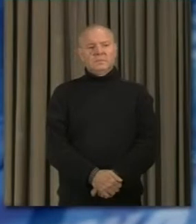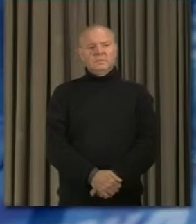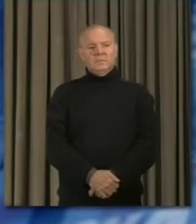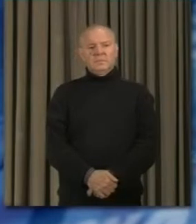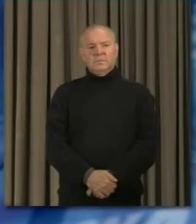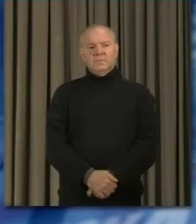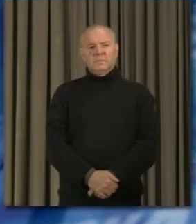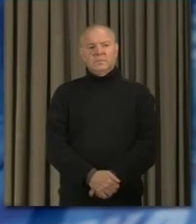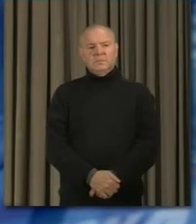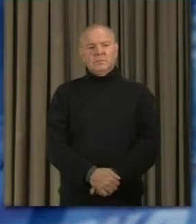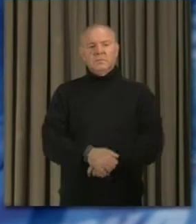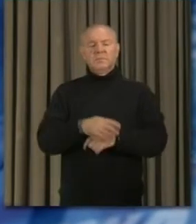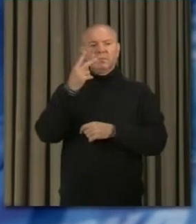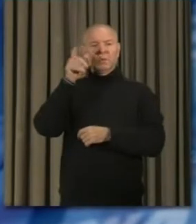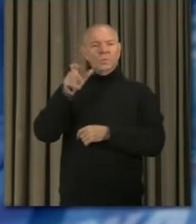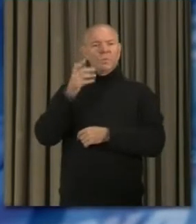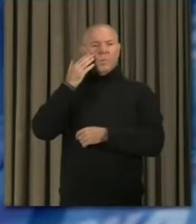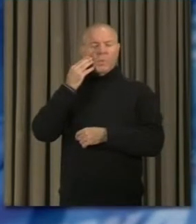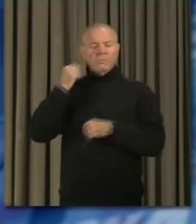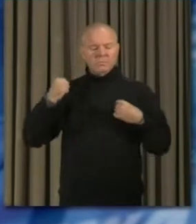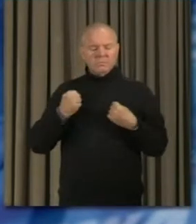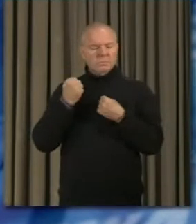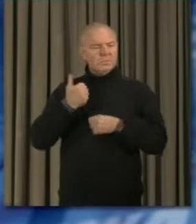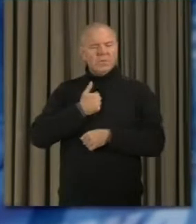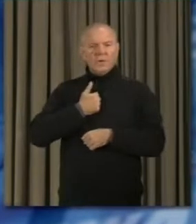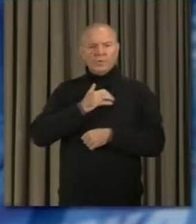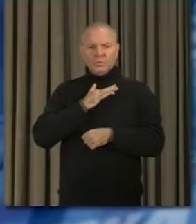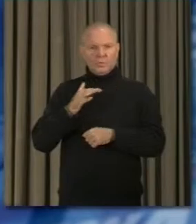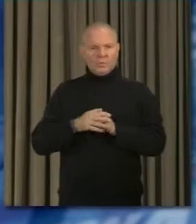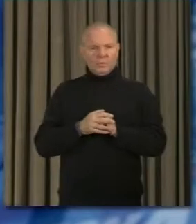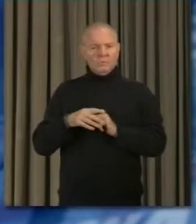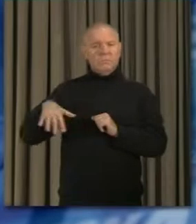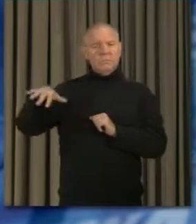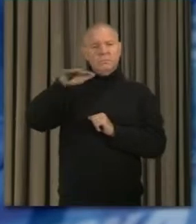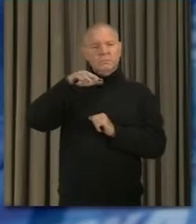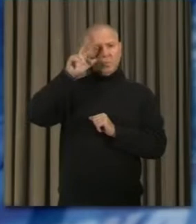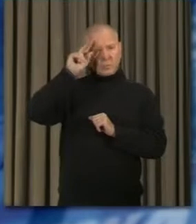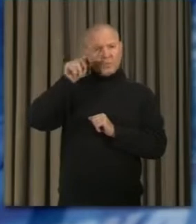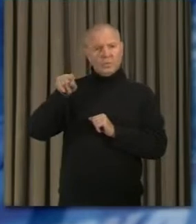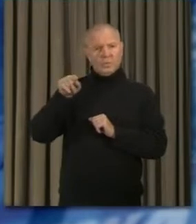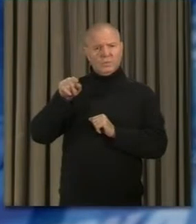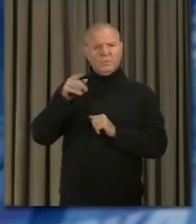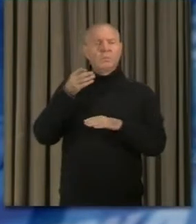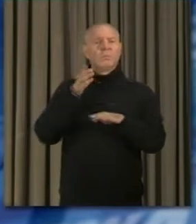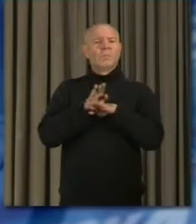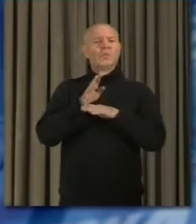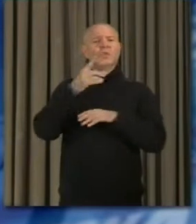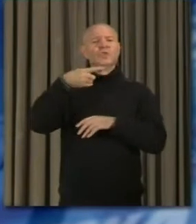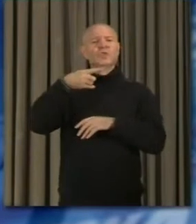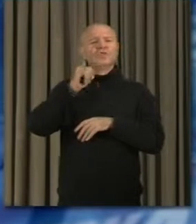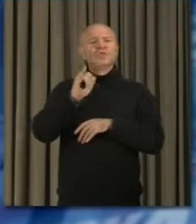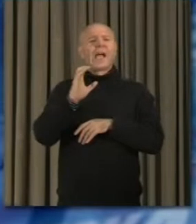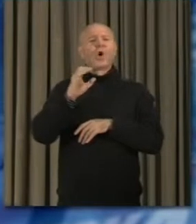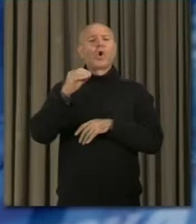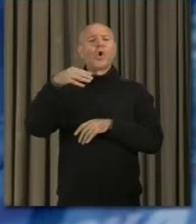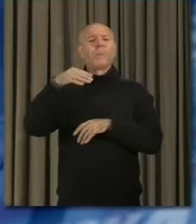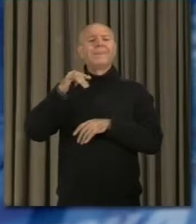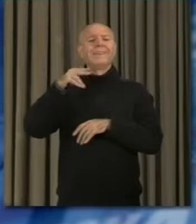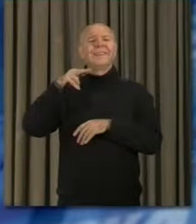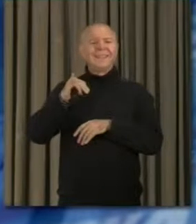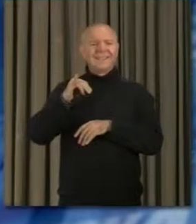Era un self-made man, un uomo che si era fatto da solo. Il mondo dell'imprenditoria è in lutto per la scomparsa di Alberto Giacomini, imprenditore leader,